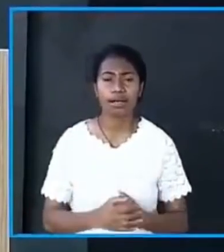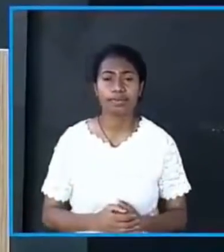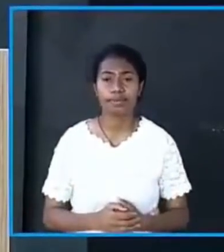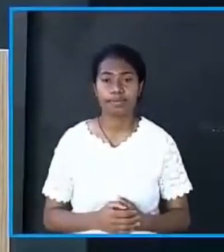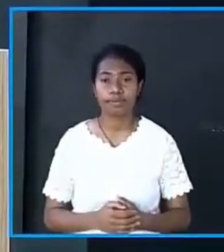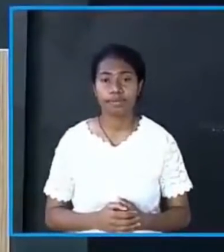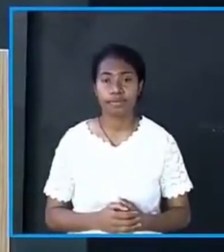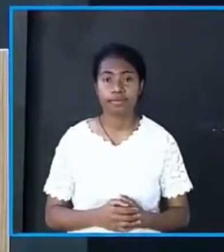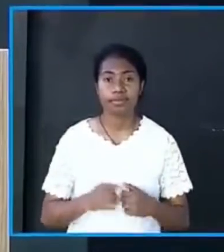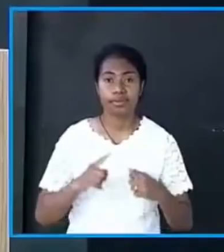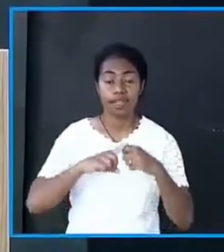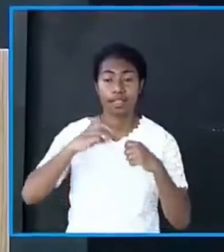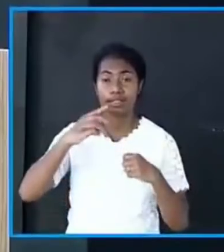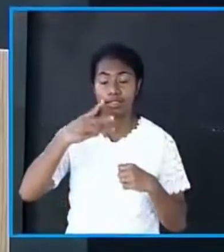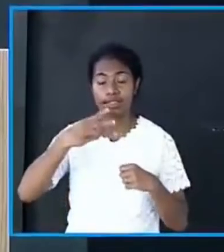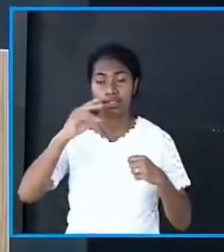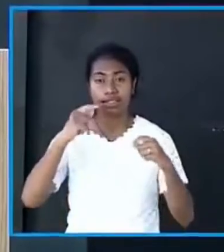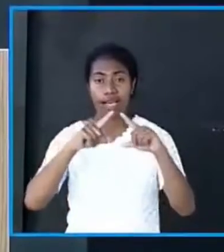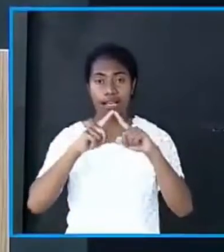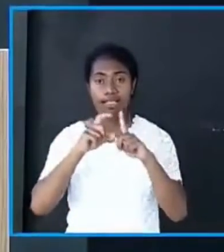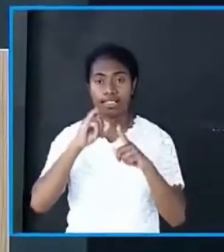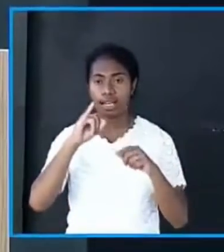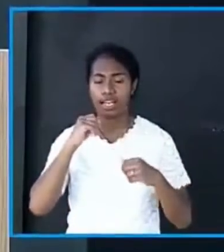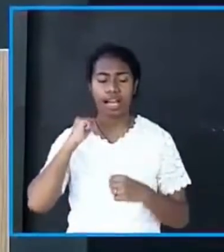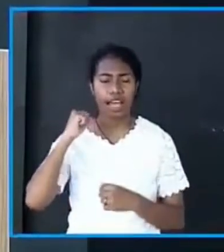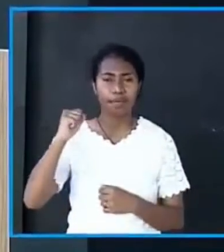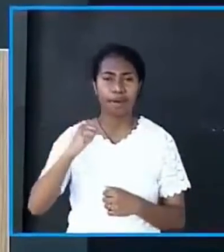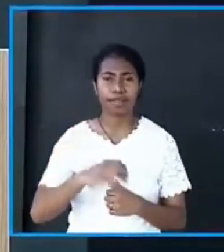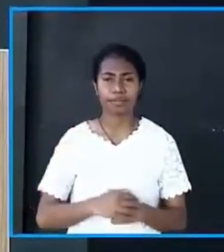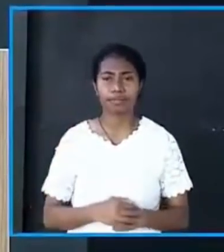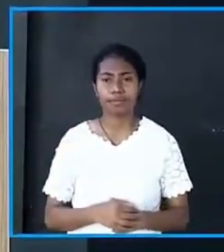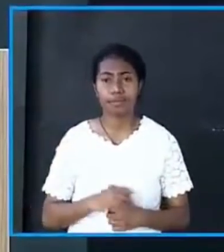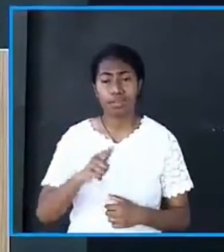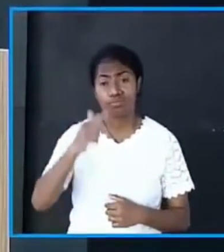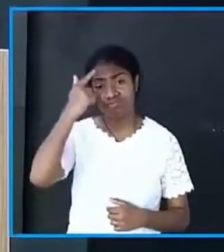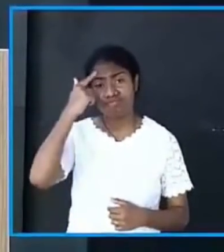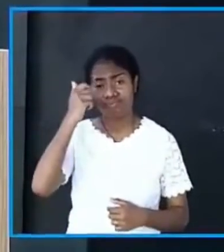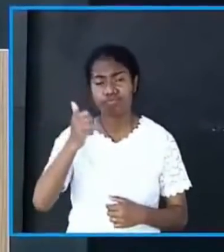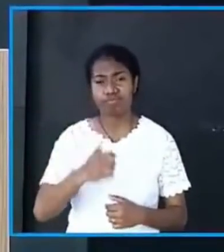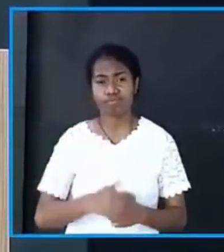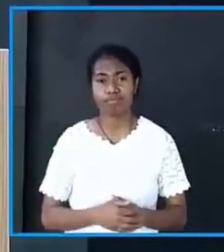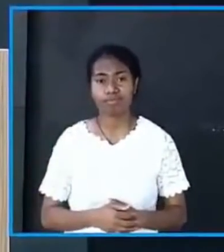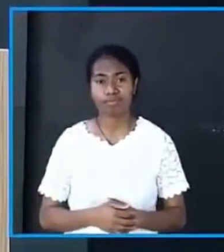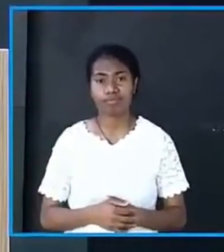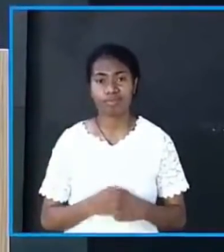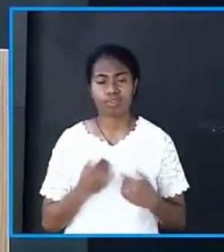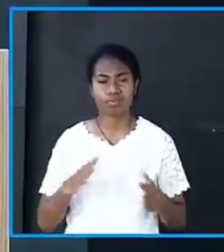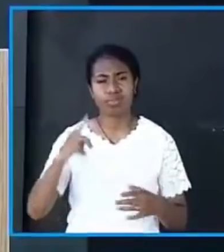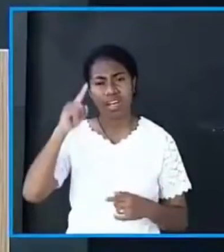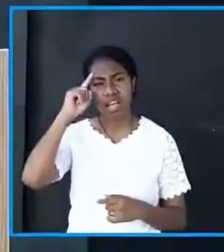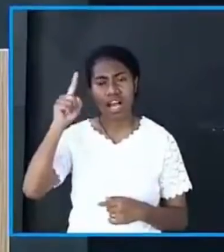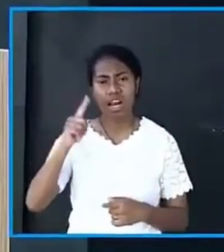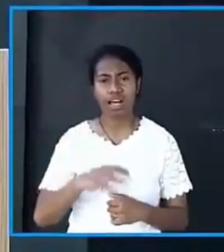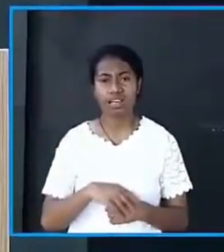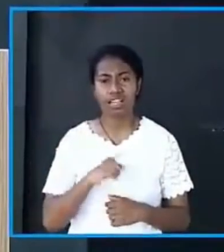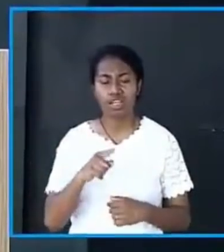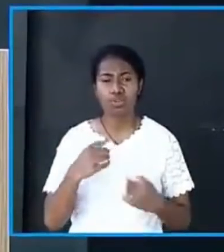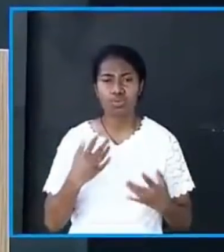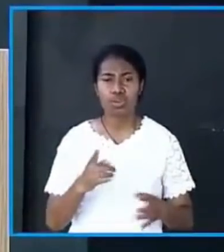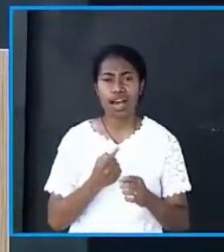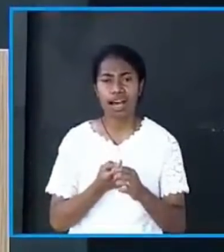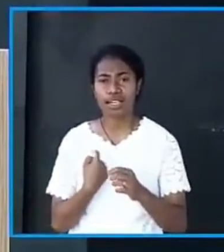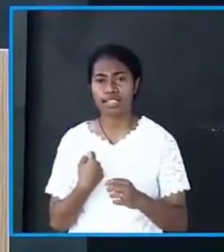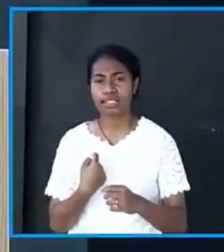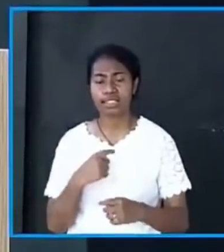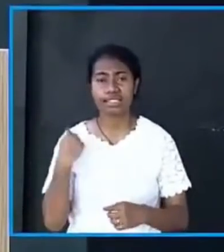kejadian kocak dan ajaib sedahsyat apa Seandainya apa Nanti baru kita bicarakan